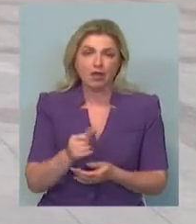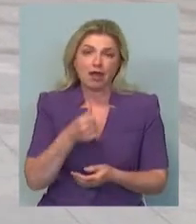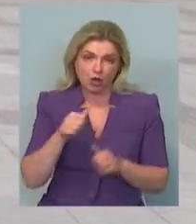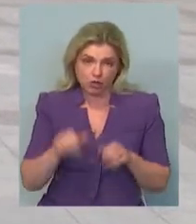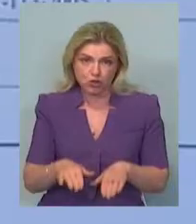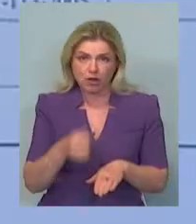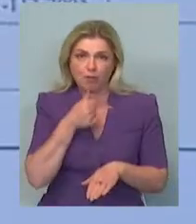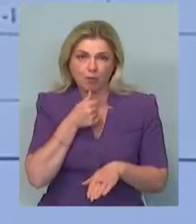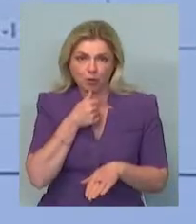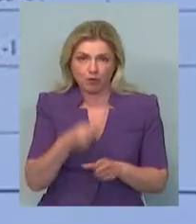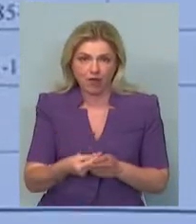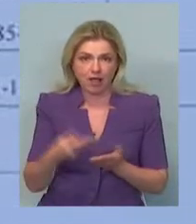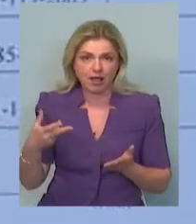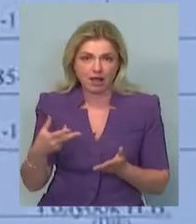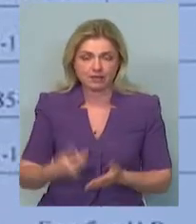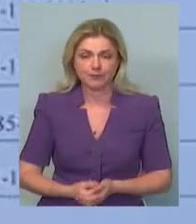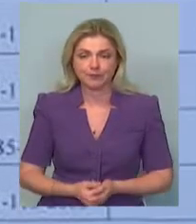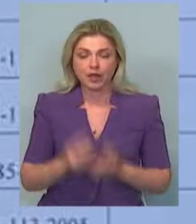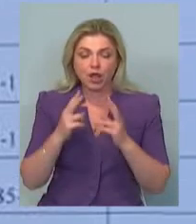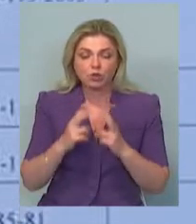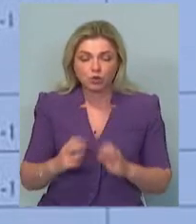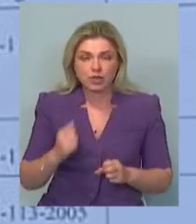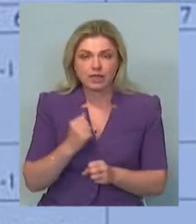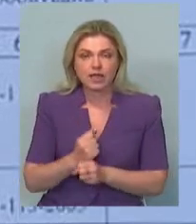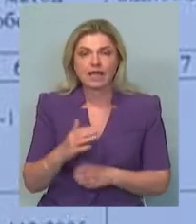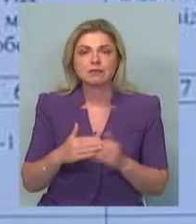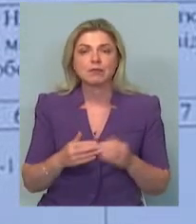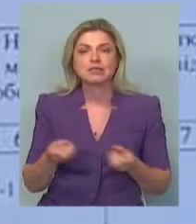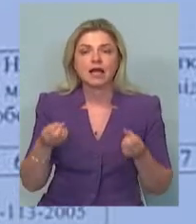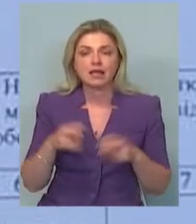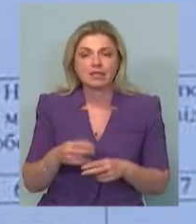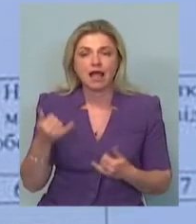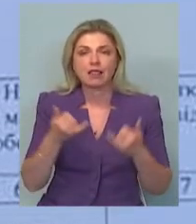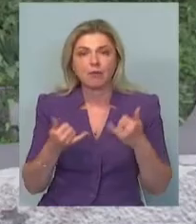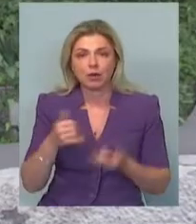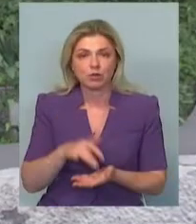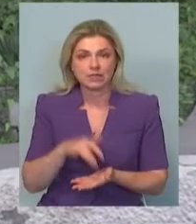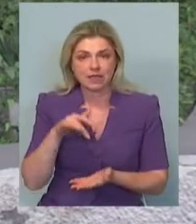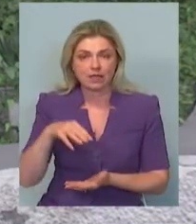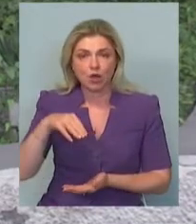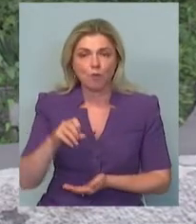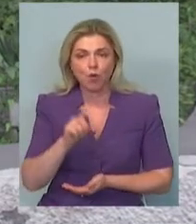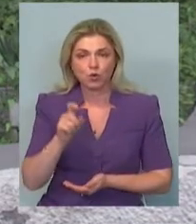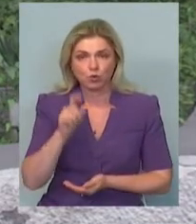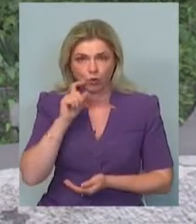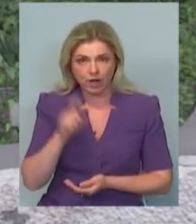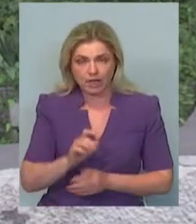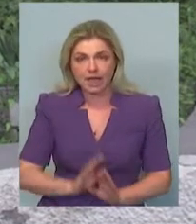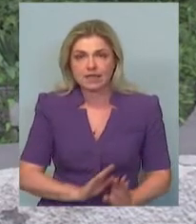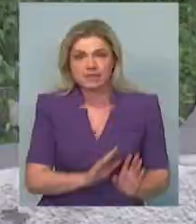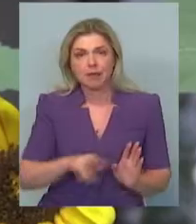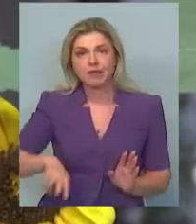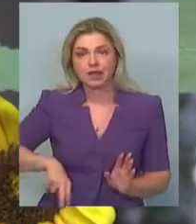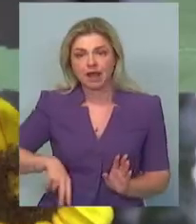аналіз. Дослідження проводили спеціалісти Миколаївського обласного лабораторного центру МОЗ України. Заступник директора центру Олександр